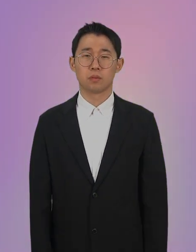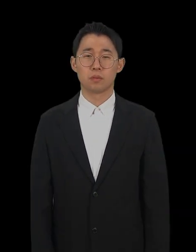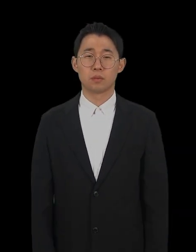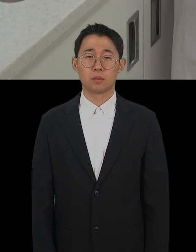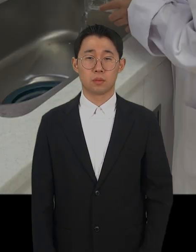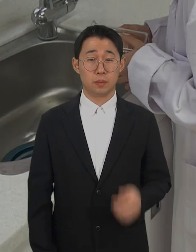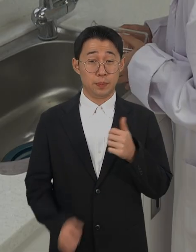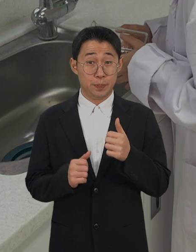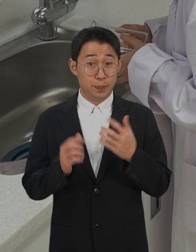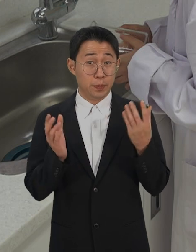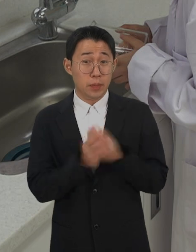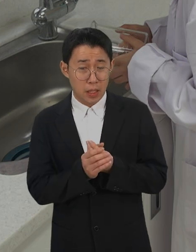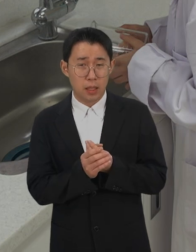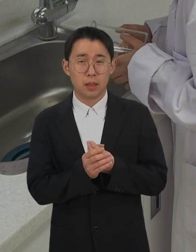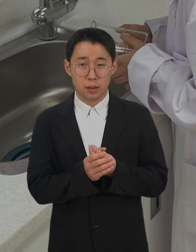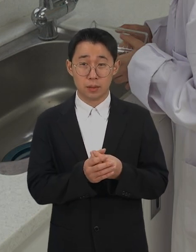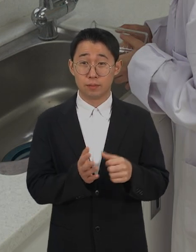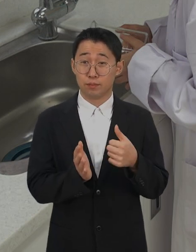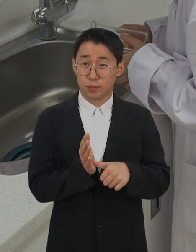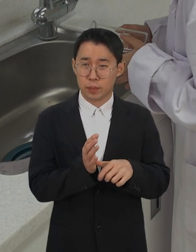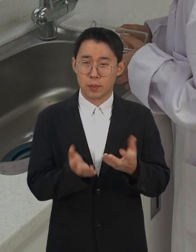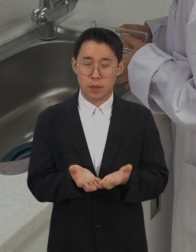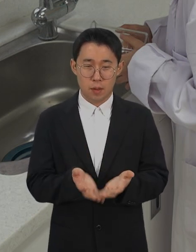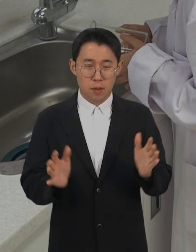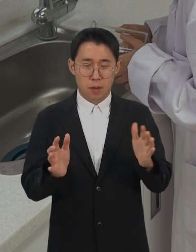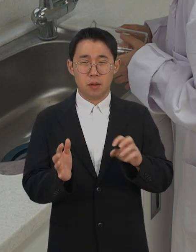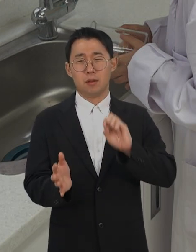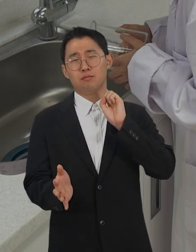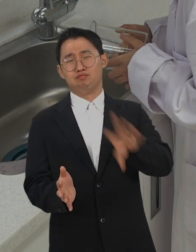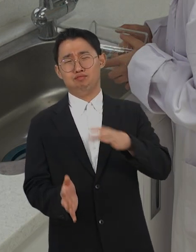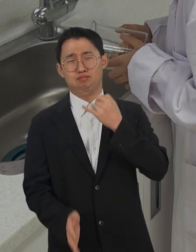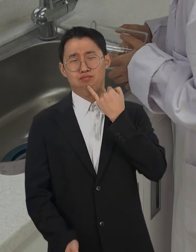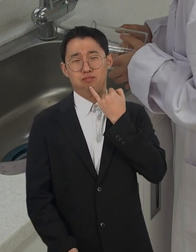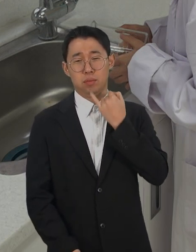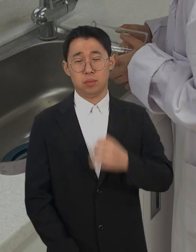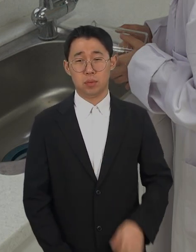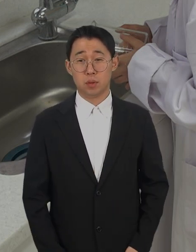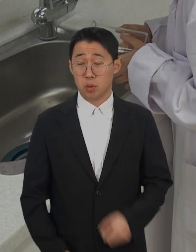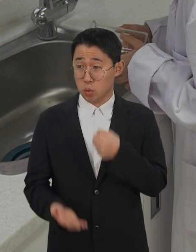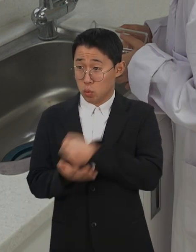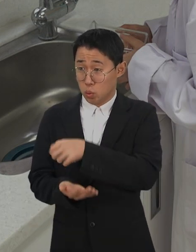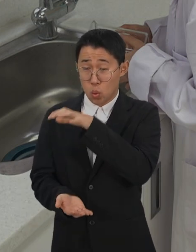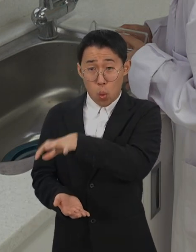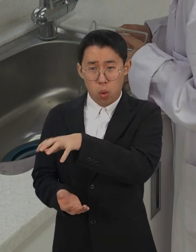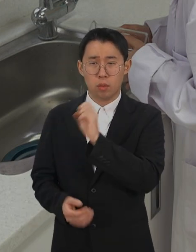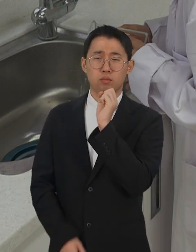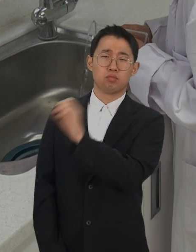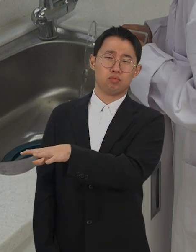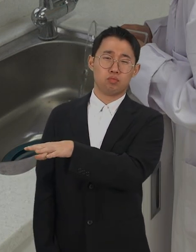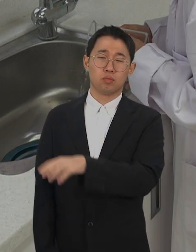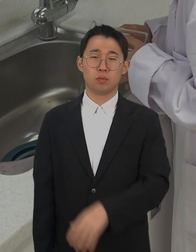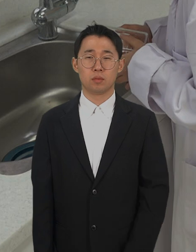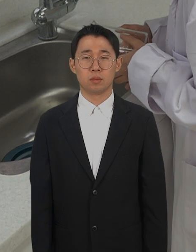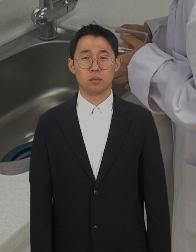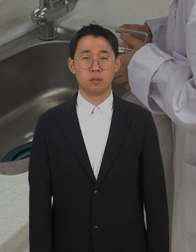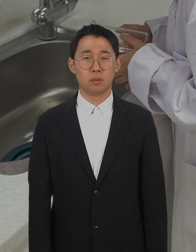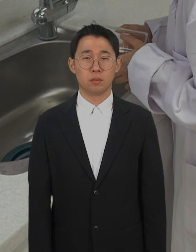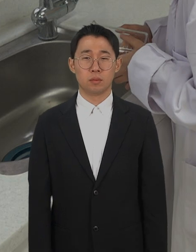있을까요? 실험 후 나온 폐수나 약품은 세면대에 버려도 된다. 정해진 곳에만 버려야 한다.